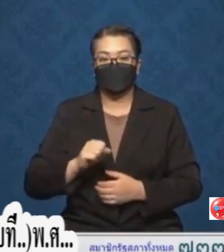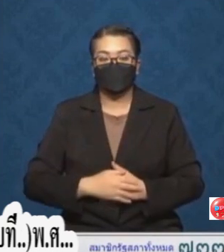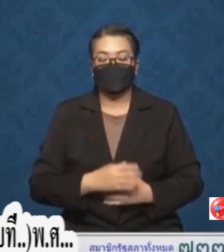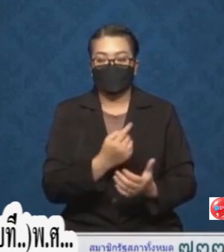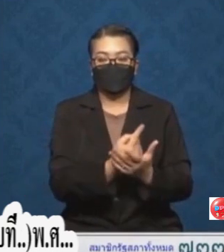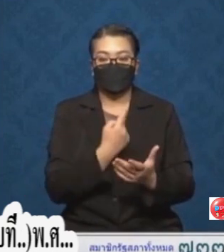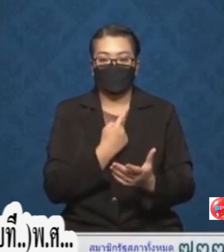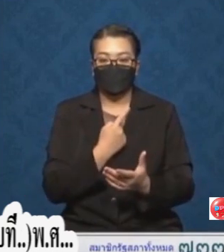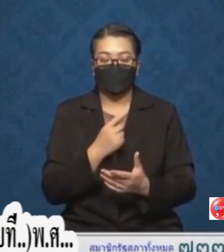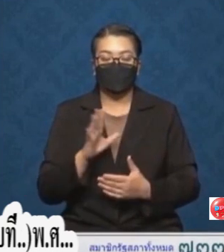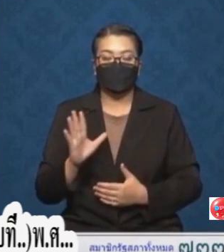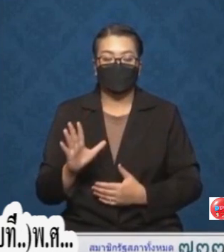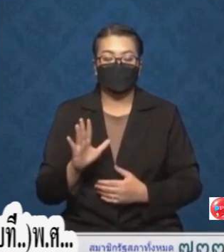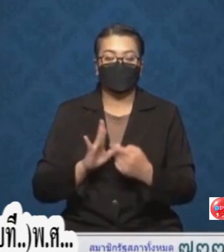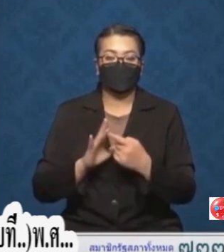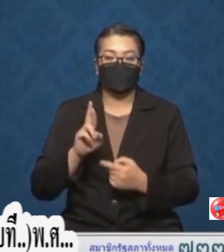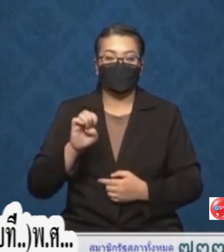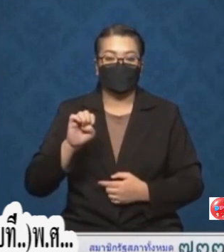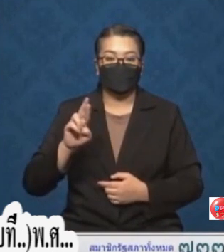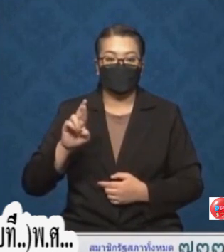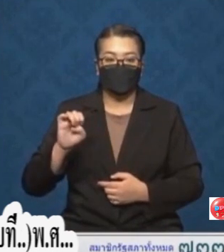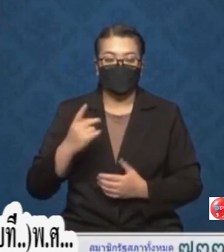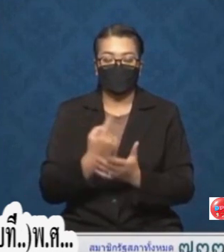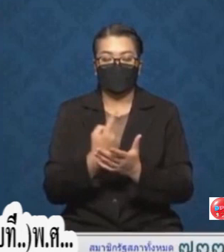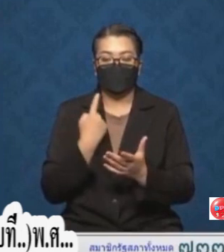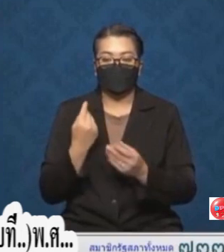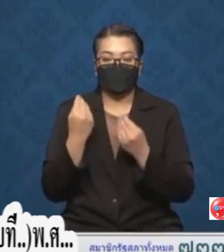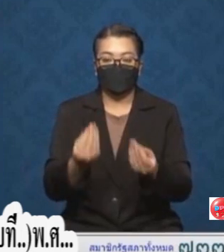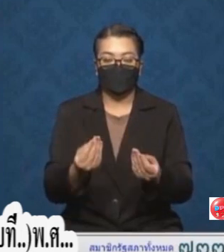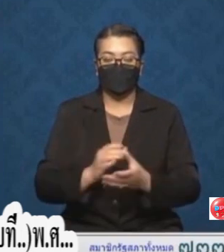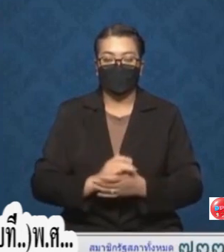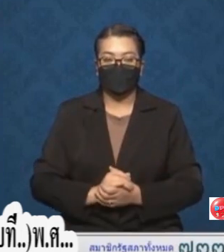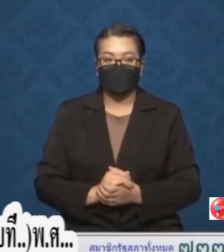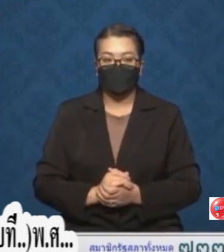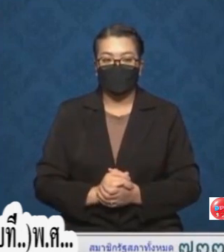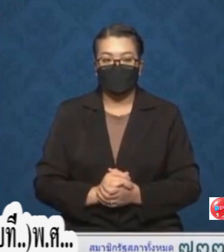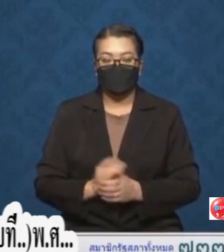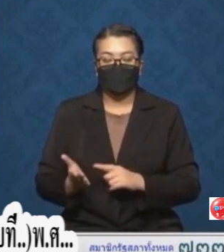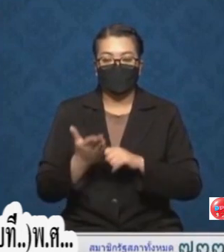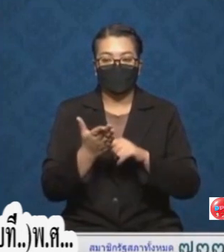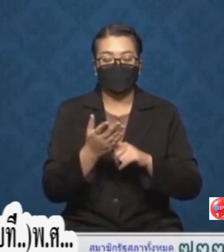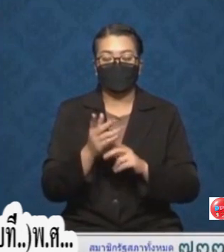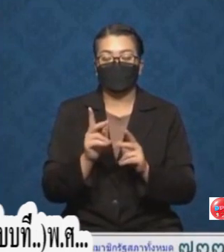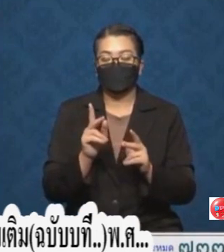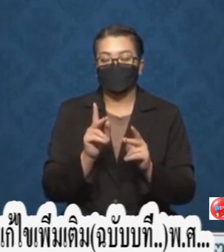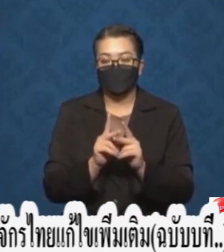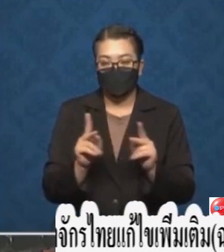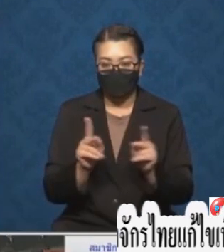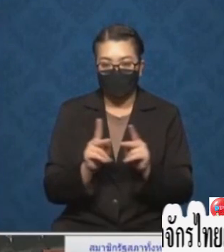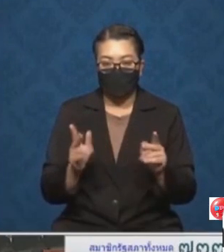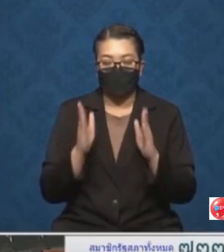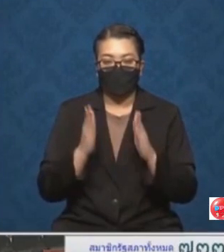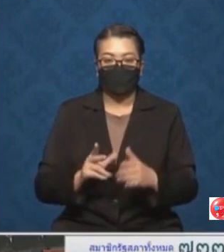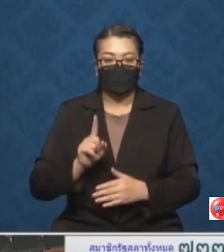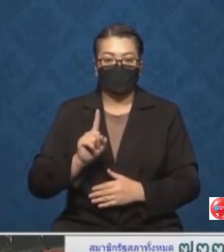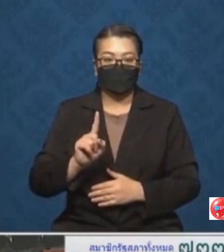แทนของพรรคเสรีรวมไทยในการเสนอรายชื่อกรรมธิการวิสามัญพิจารณาแก้ไขรัฐธรรมนูญแก้ไข